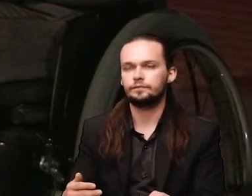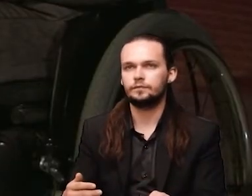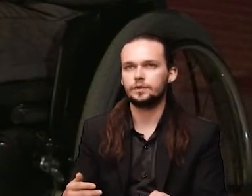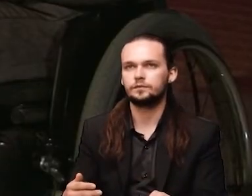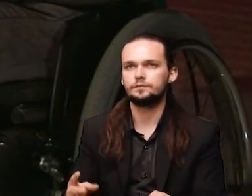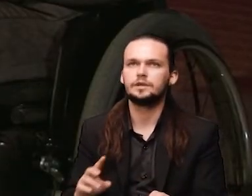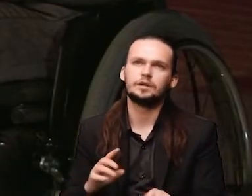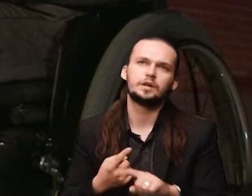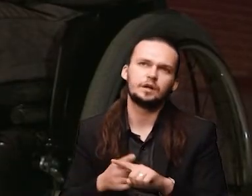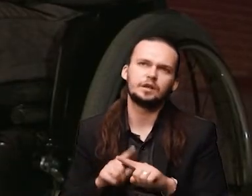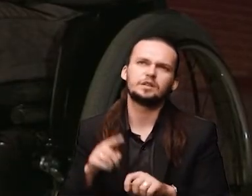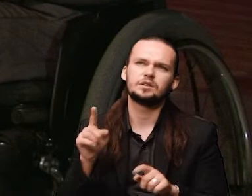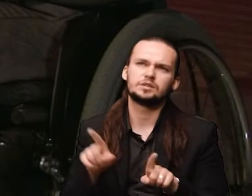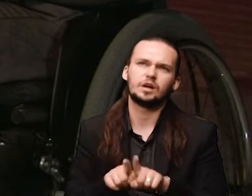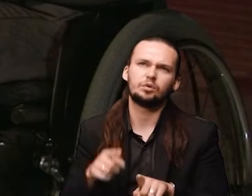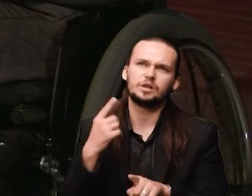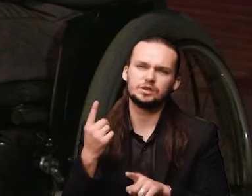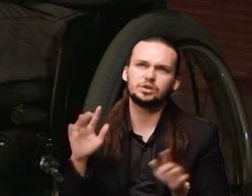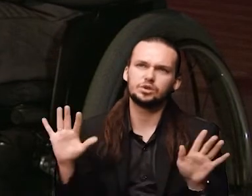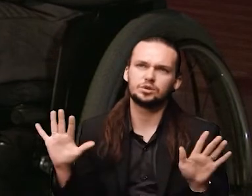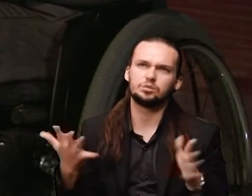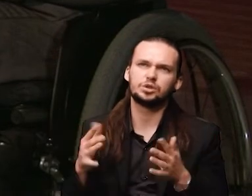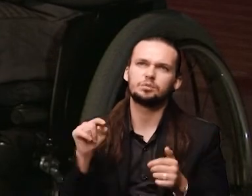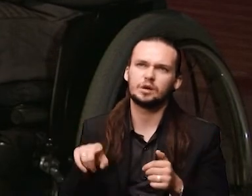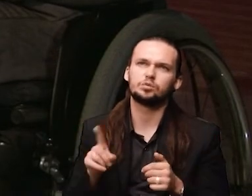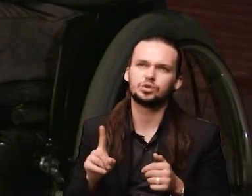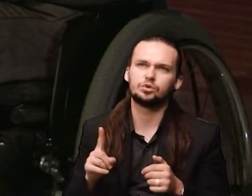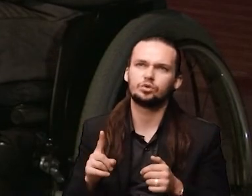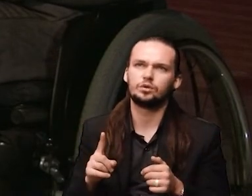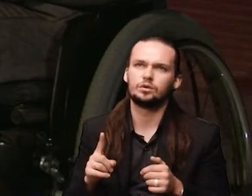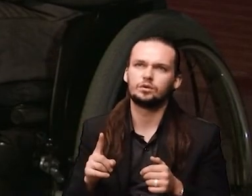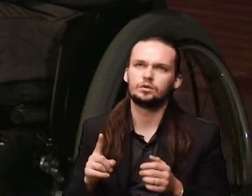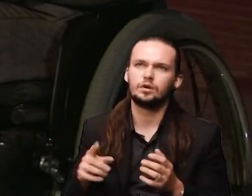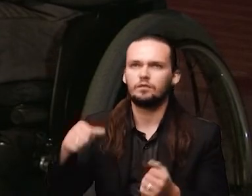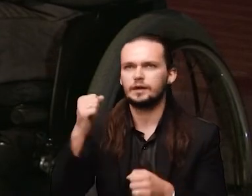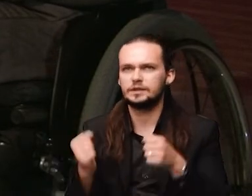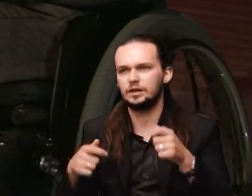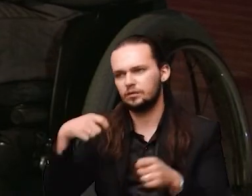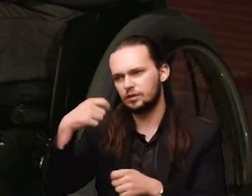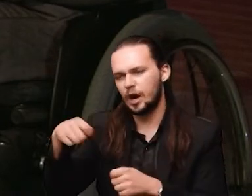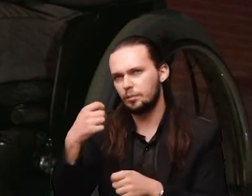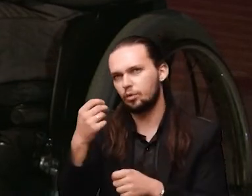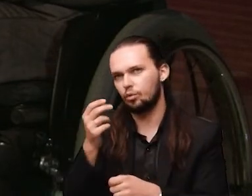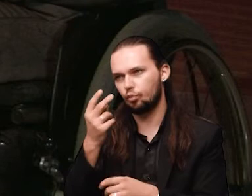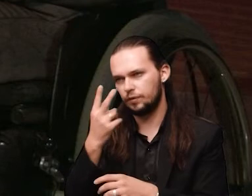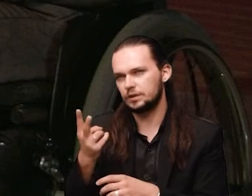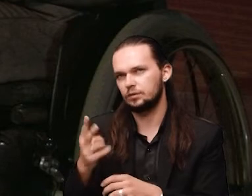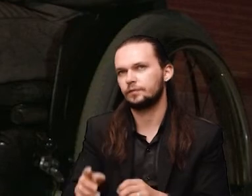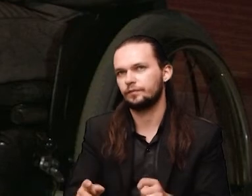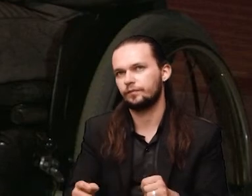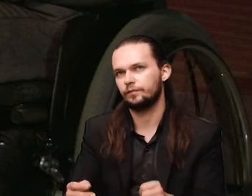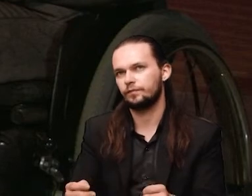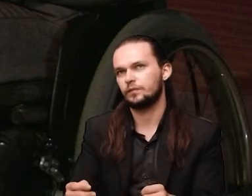тоже входит в доступность. Ну, это такой единичный случай с этим парнем произошел, потому что водитель из камеры. Вот вы, если